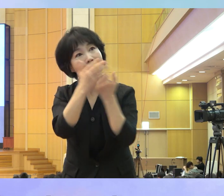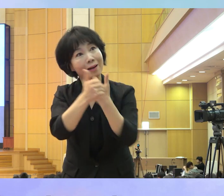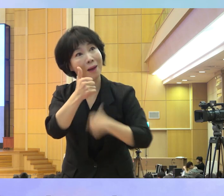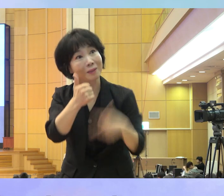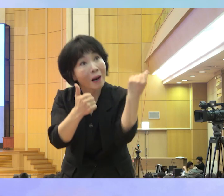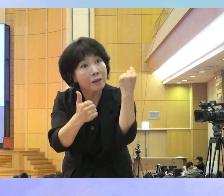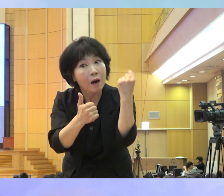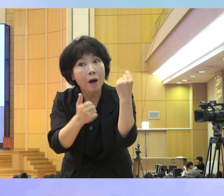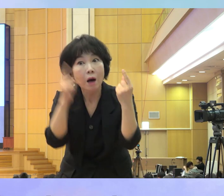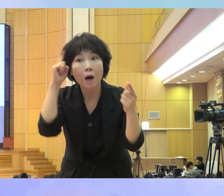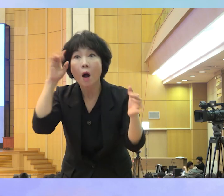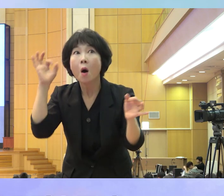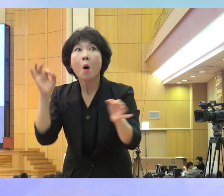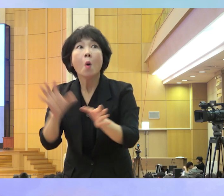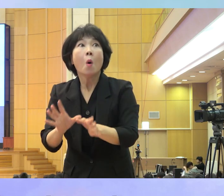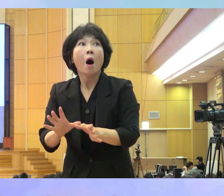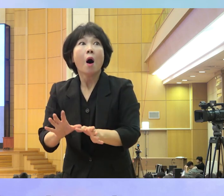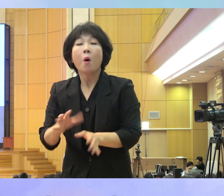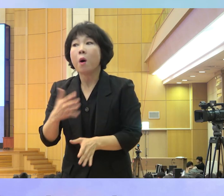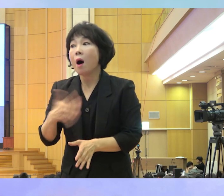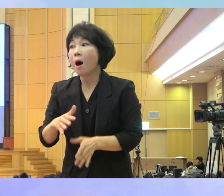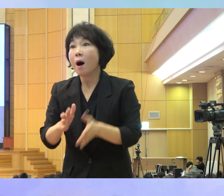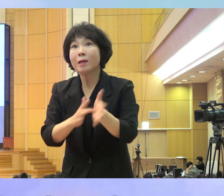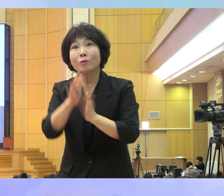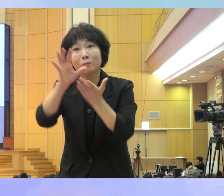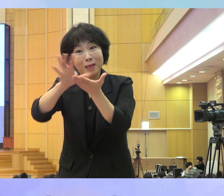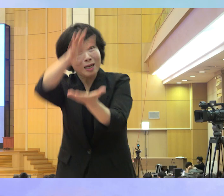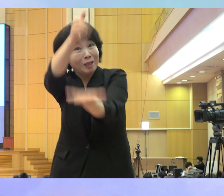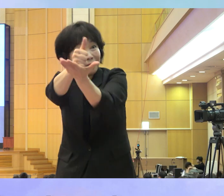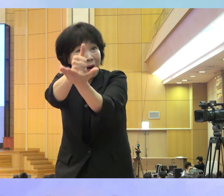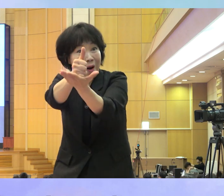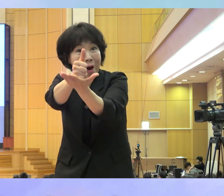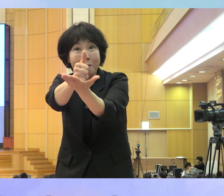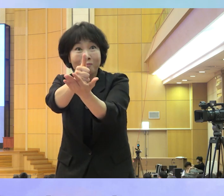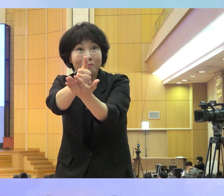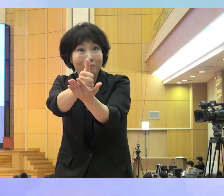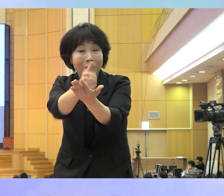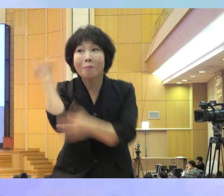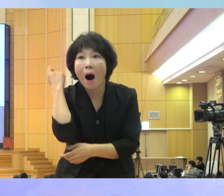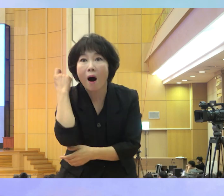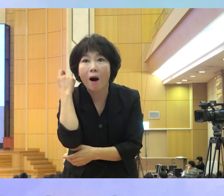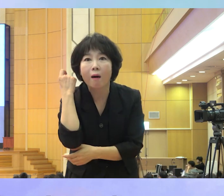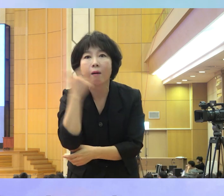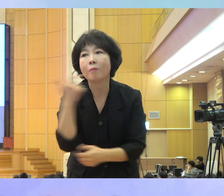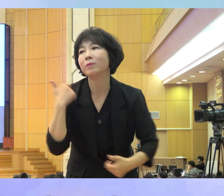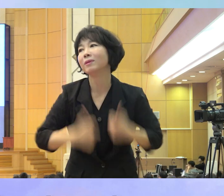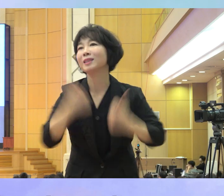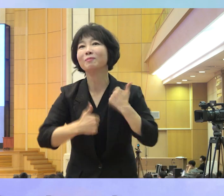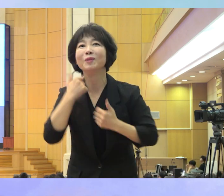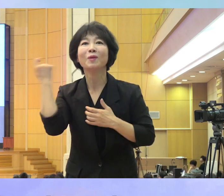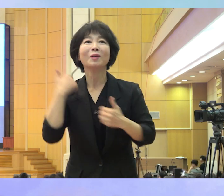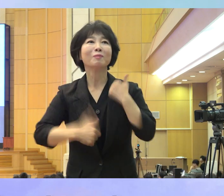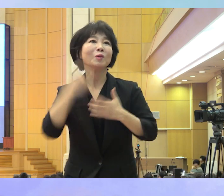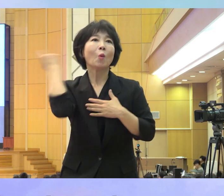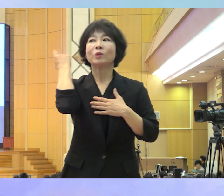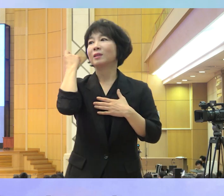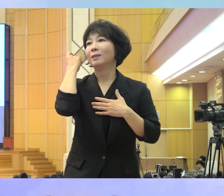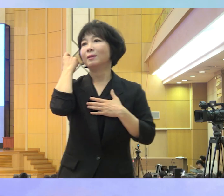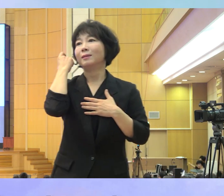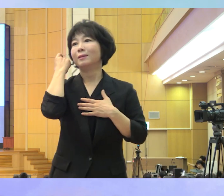듣느니 가장 기쁜 소리잖아요. 예수님이 그런 소리를,